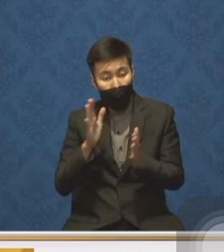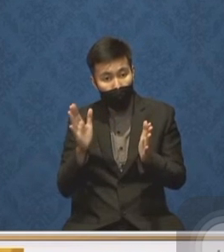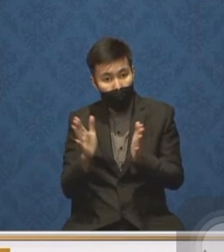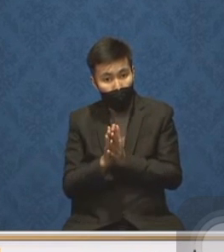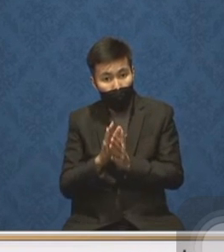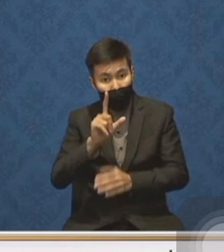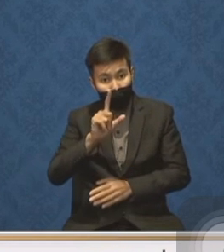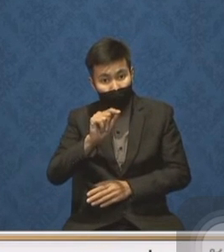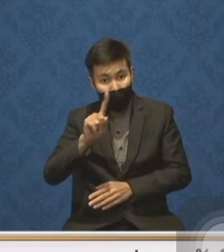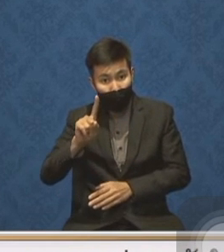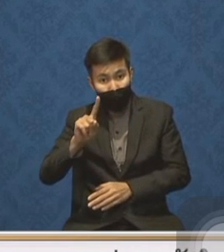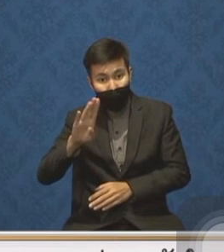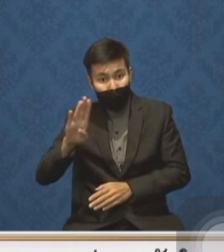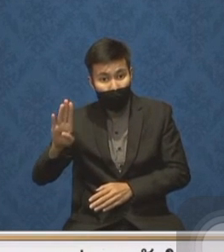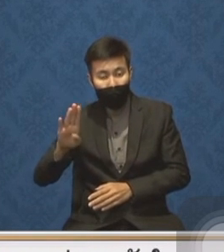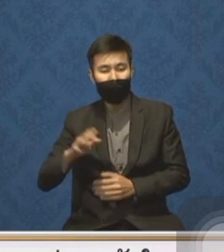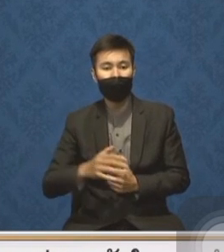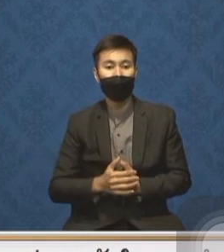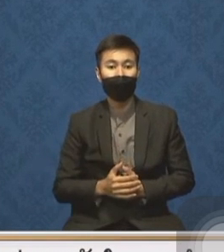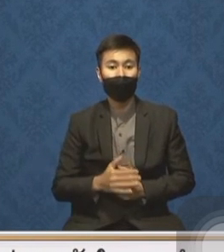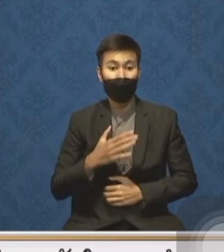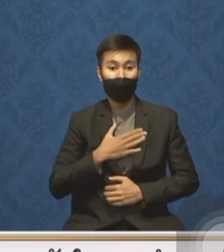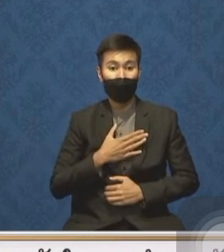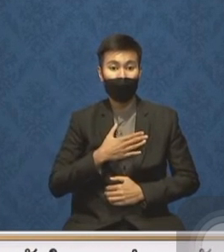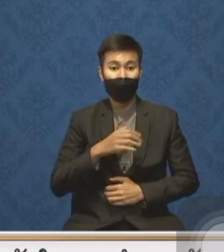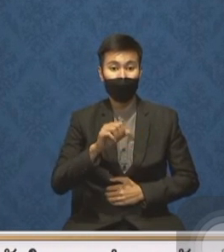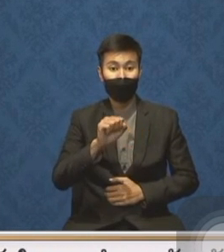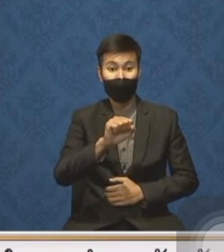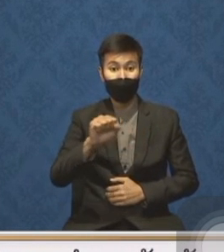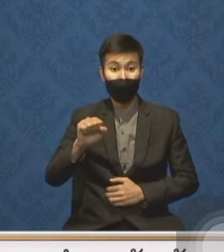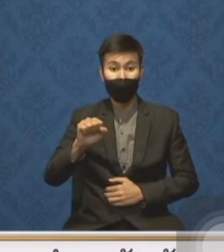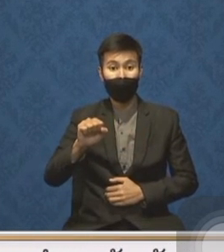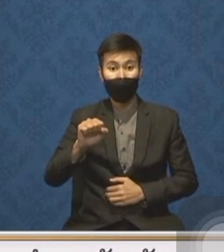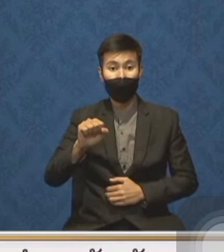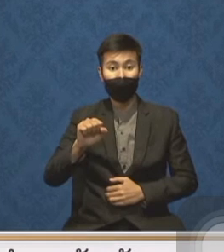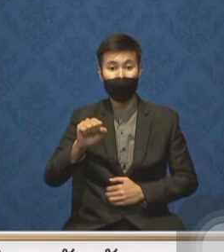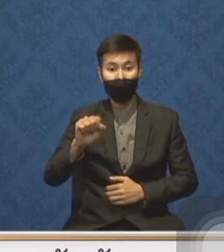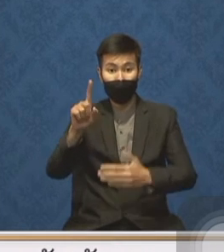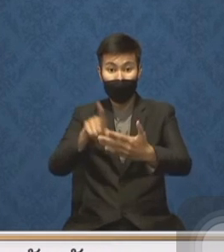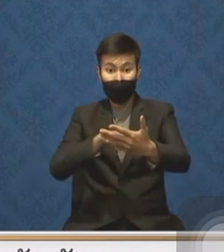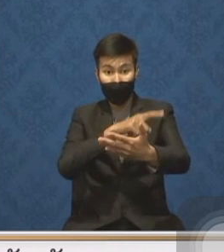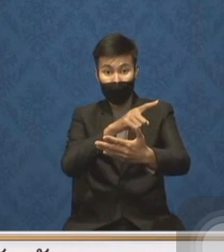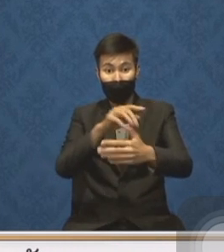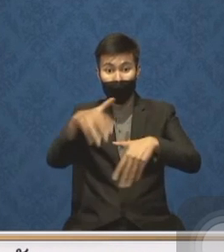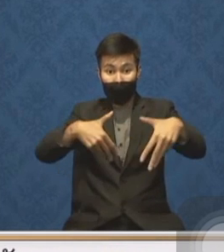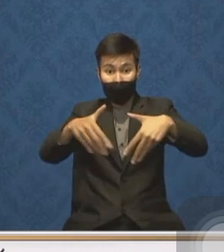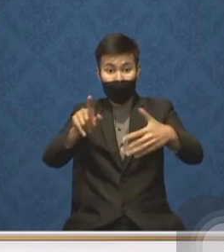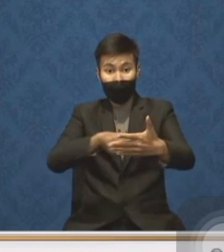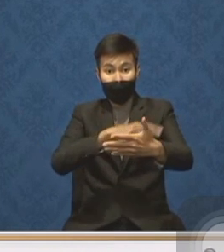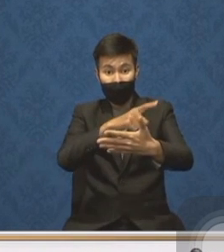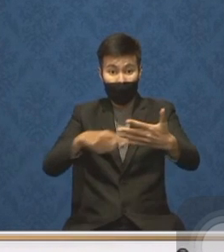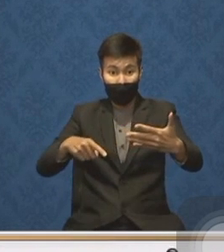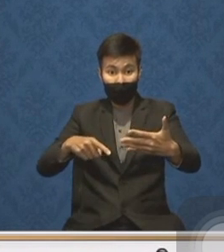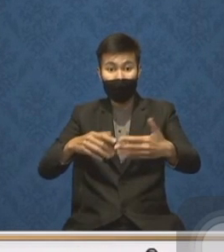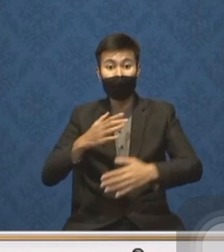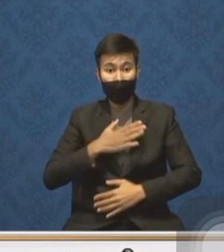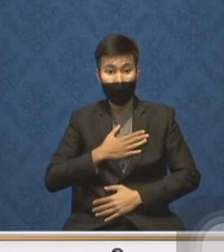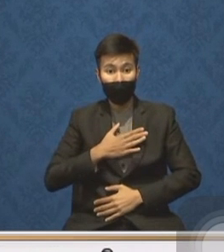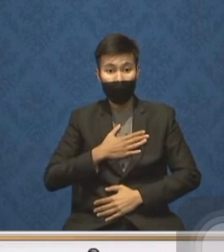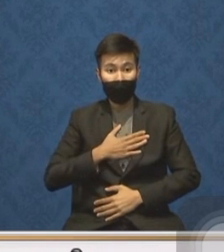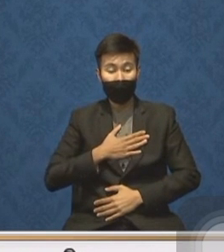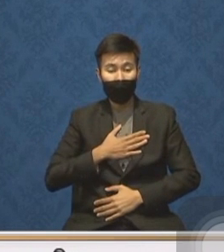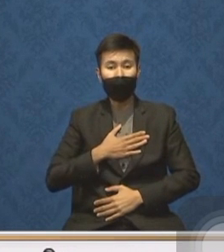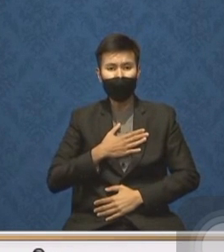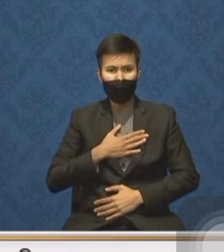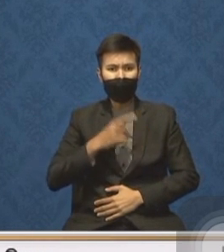เราเองเนี่ยเป็นสมาชิกสภาผู้แทนราษฎรมาจากประชาชนเราก็ต้องพึงสังวรและละอ